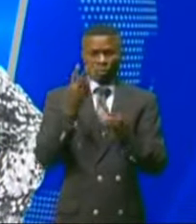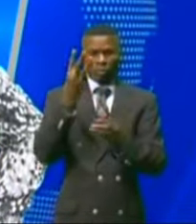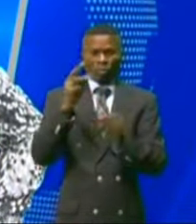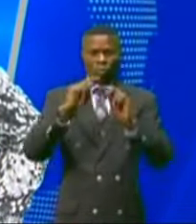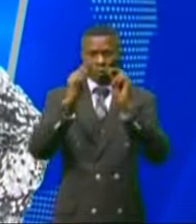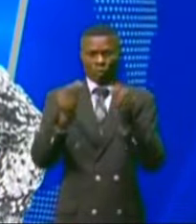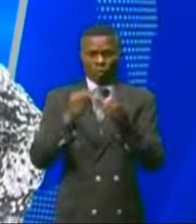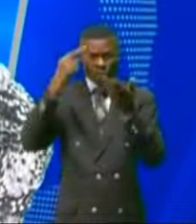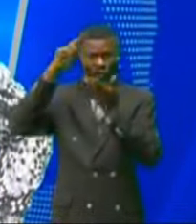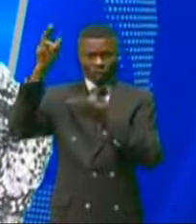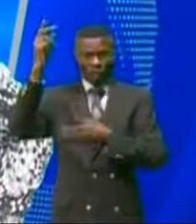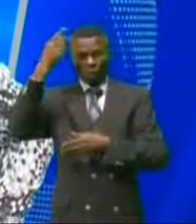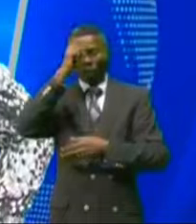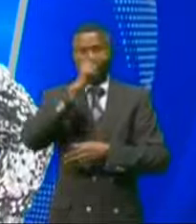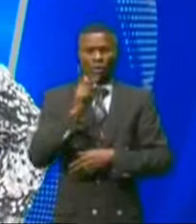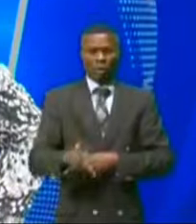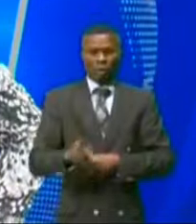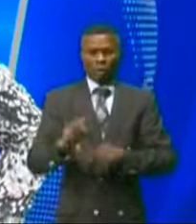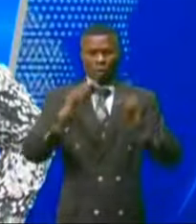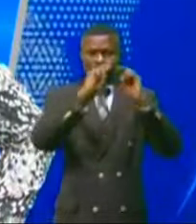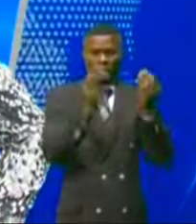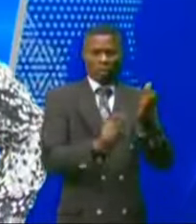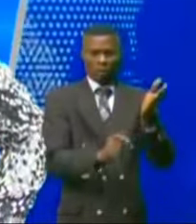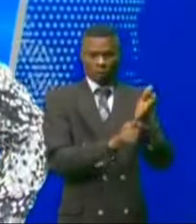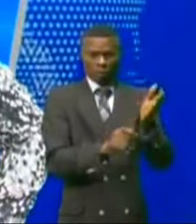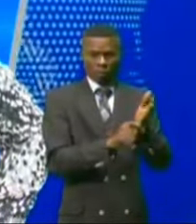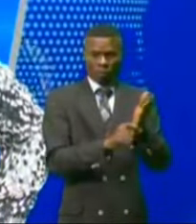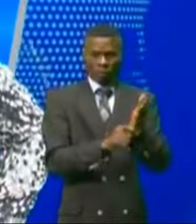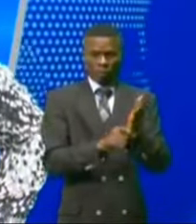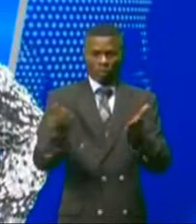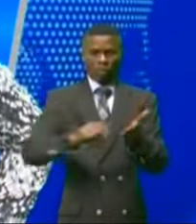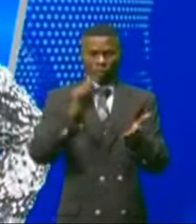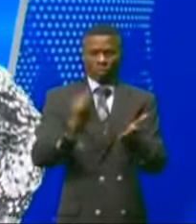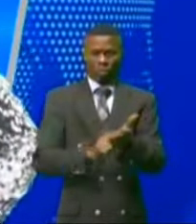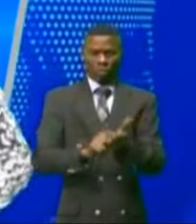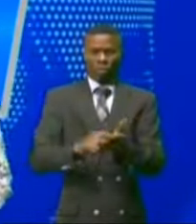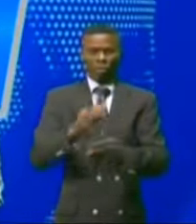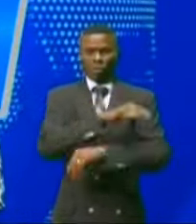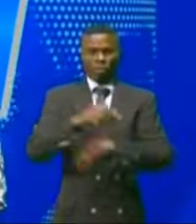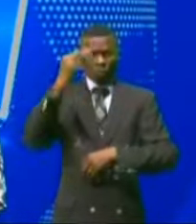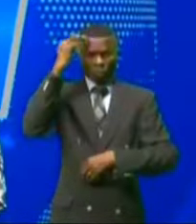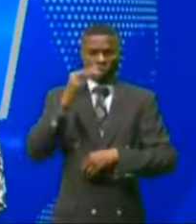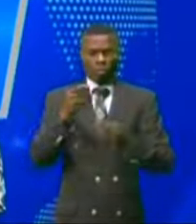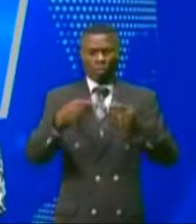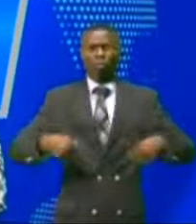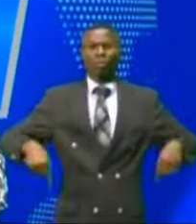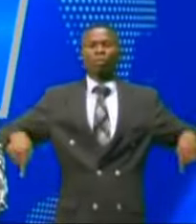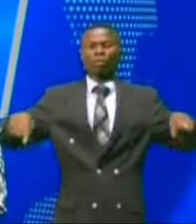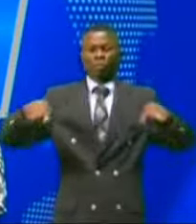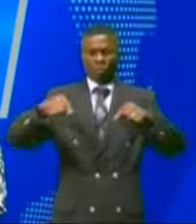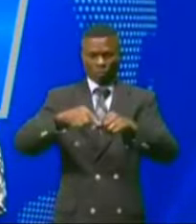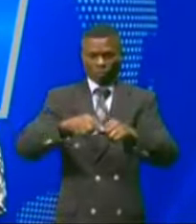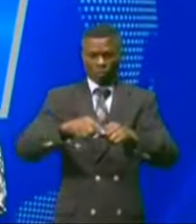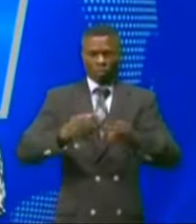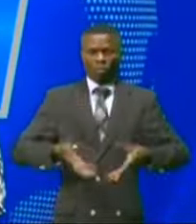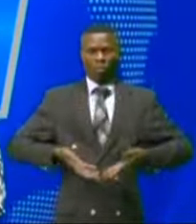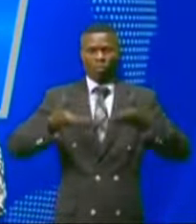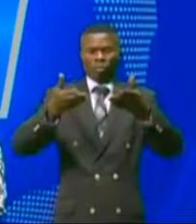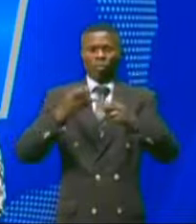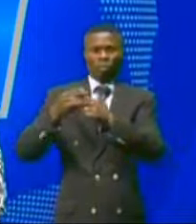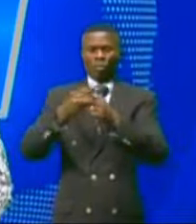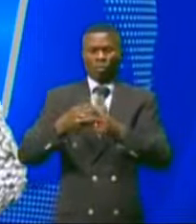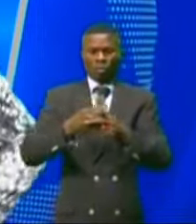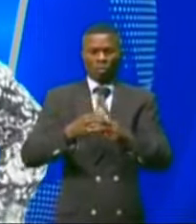entre l'université de Kisangani, l'équipe technique de Tax Force et le ministère de l'Environnement a été consacrée à la surveillance